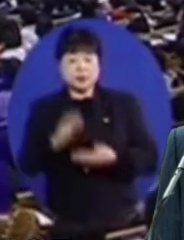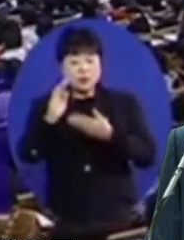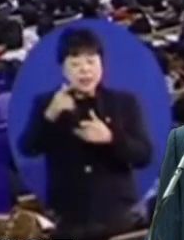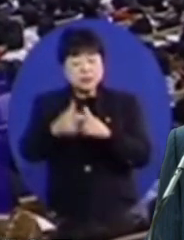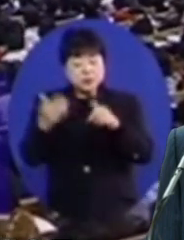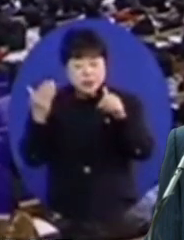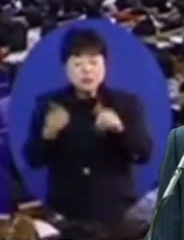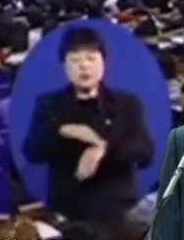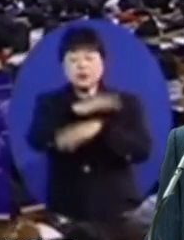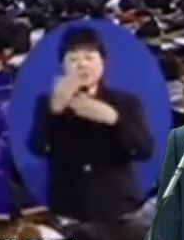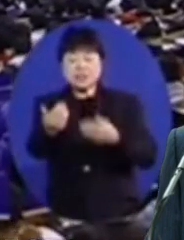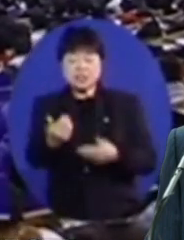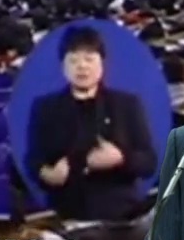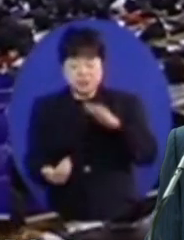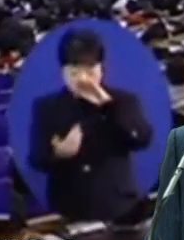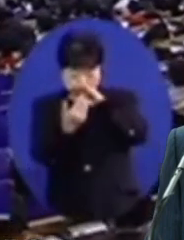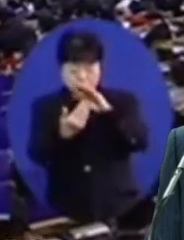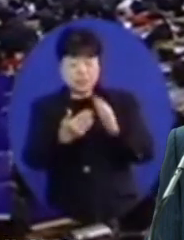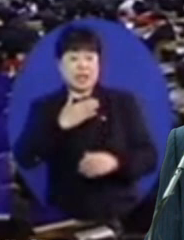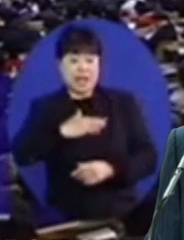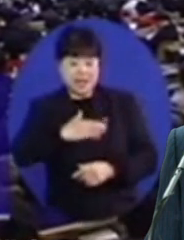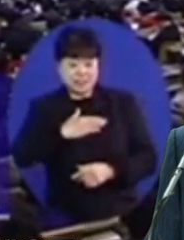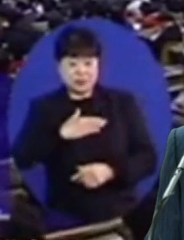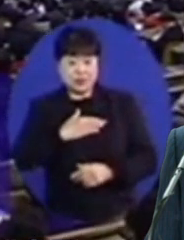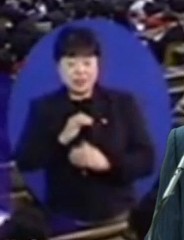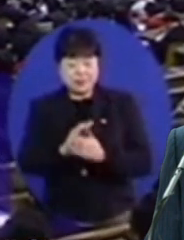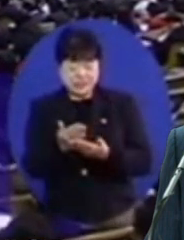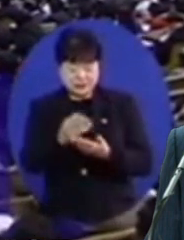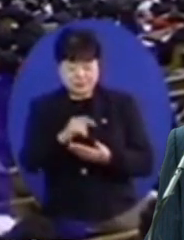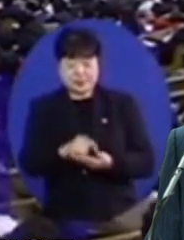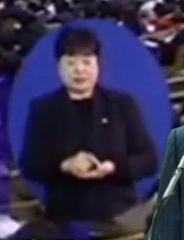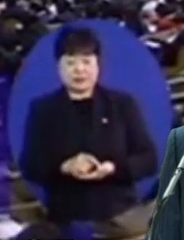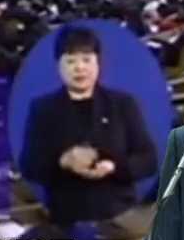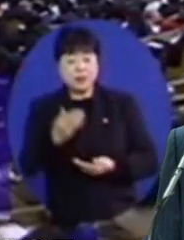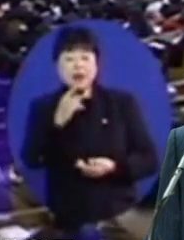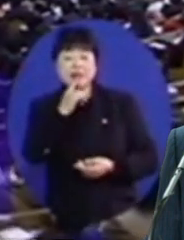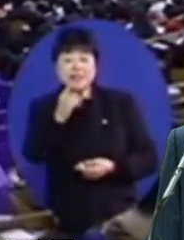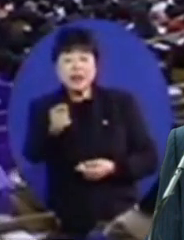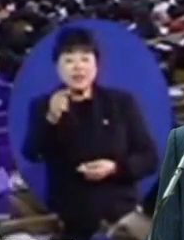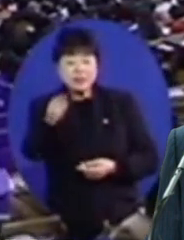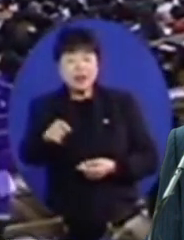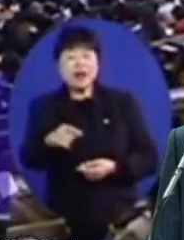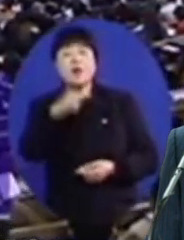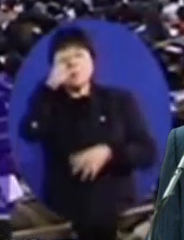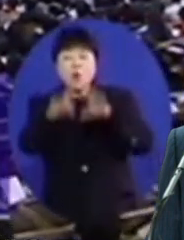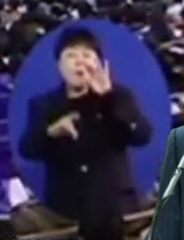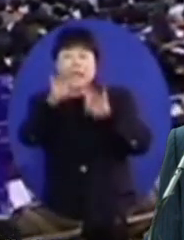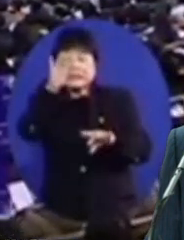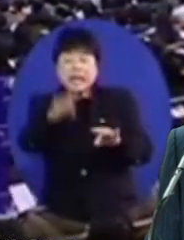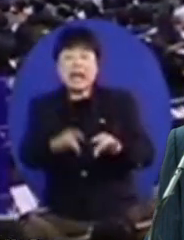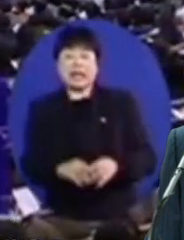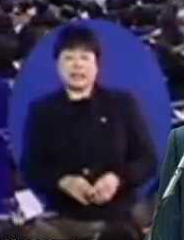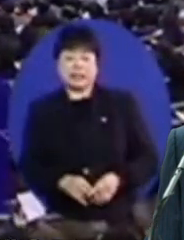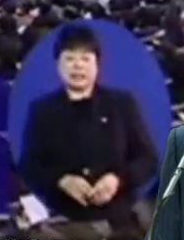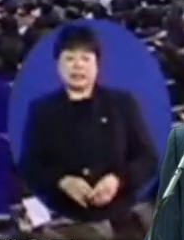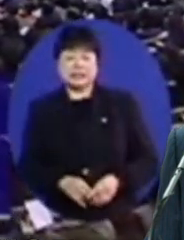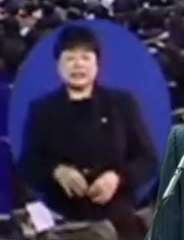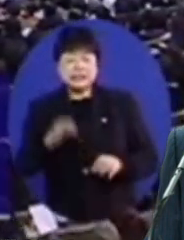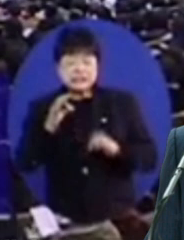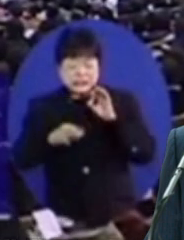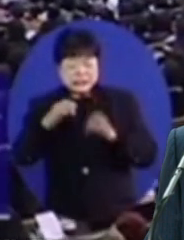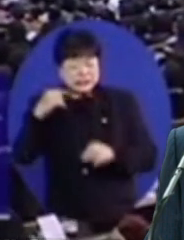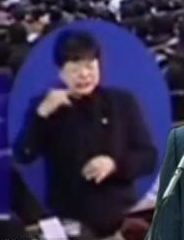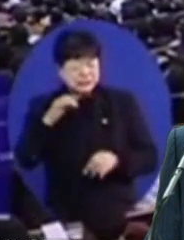외 예수께서 모든 일이 이미 이루어진 줄 아시고 성경을 논하게 하려 하사 이르시되 내가 목마르다 하시니 그게 신포도주가